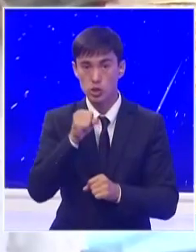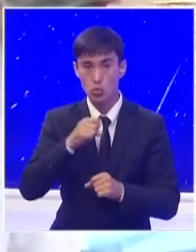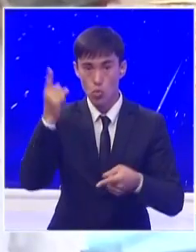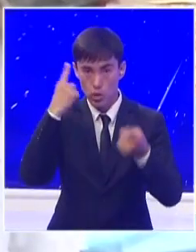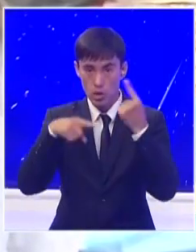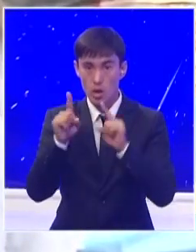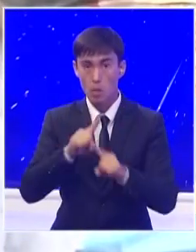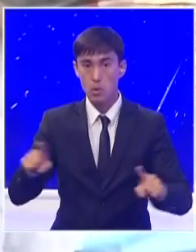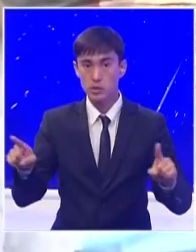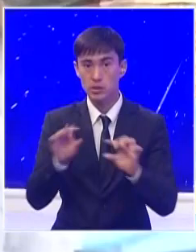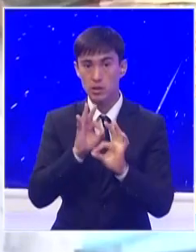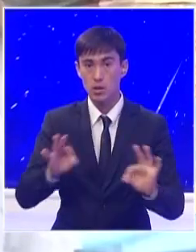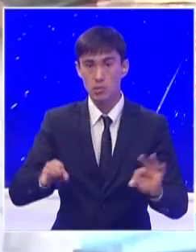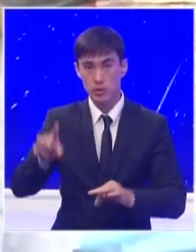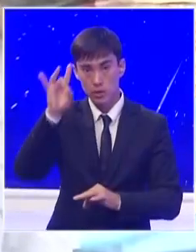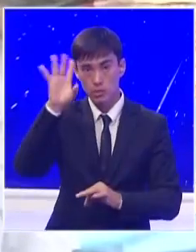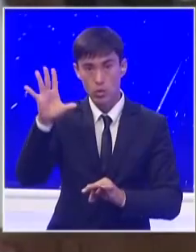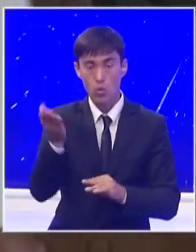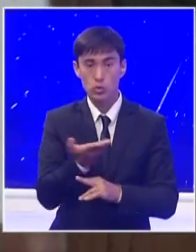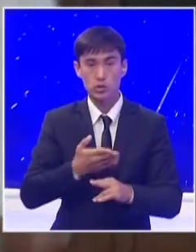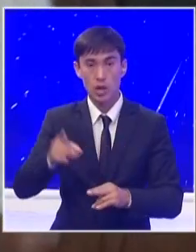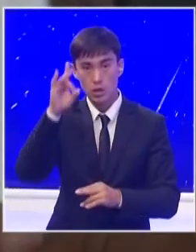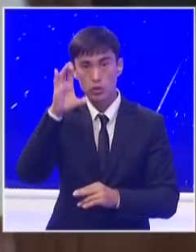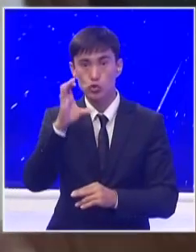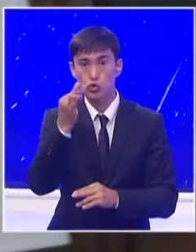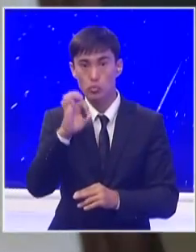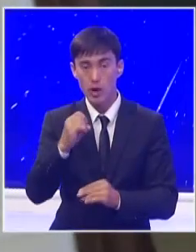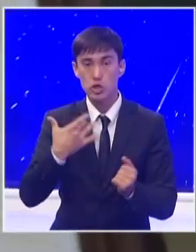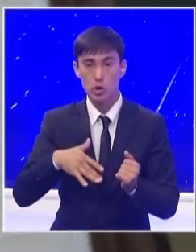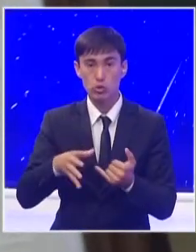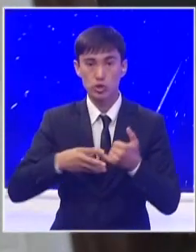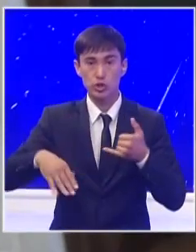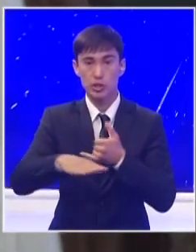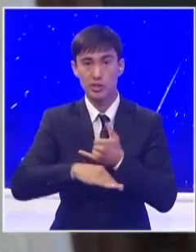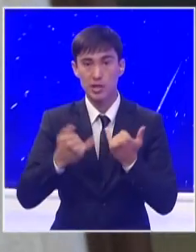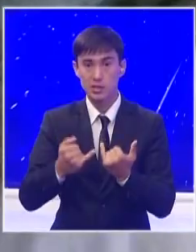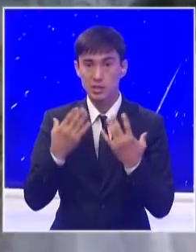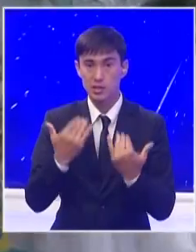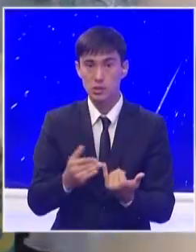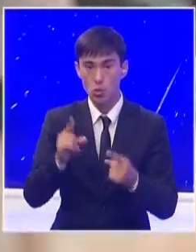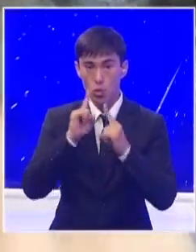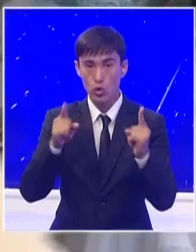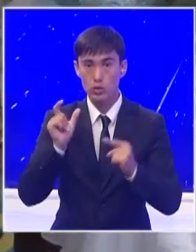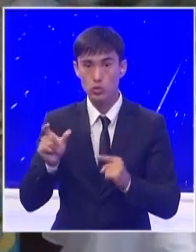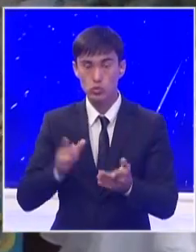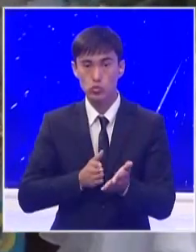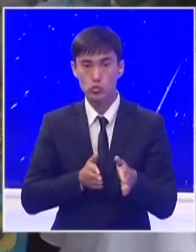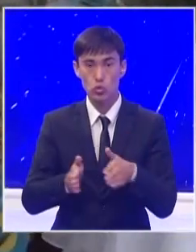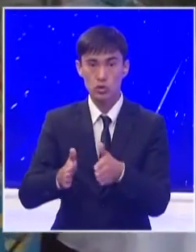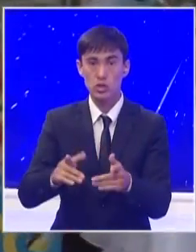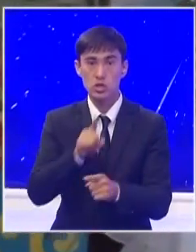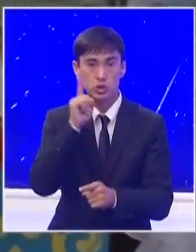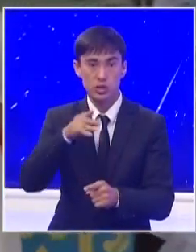өнерлі композиторларымен танымал. Оған қоса атақты Сүйінбай мен Жамбылдың жері қазіргі кезде ұлы тұлғалардың жолын жас